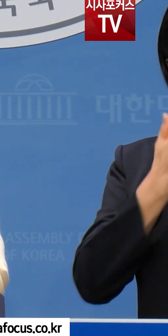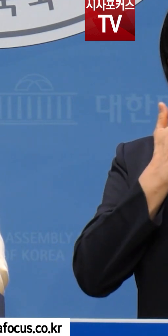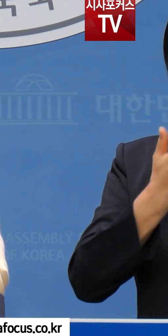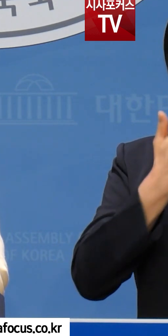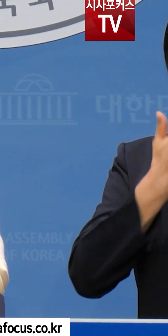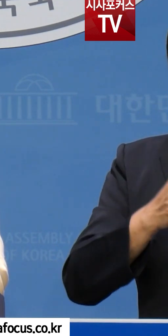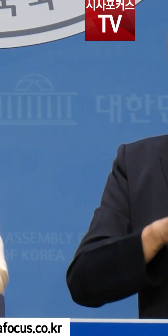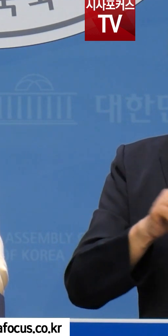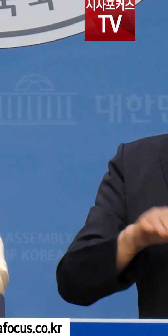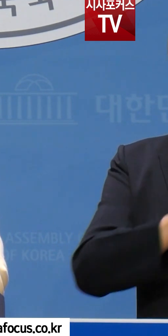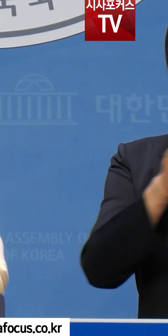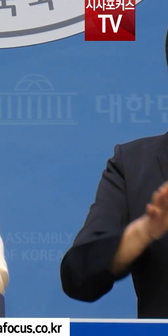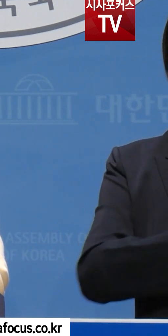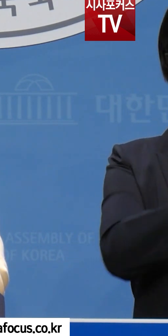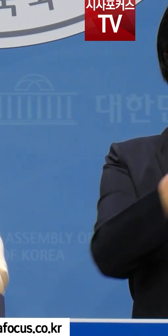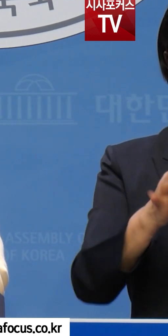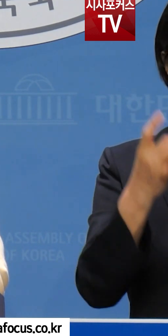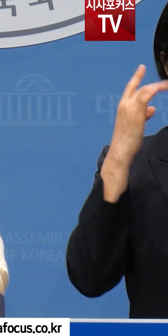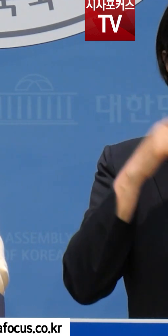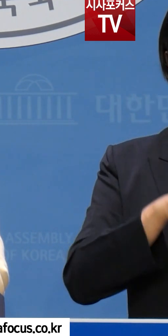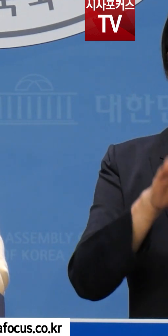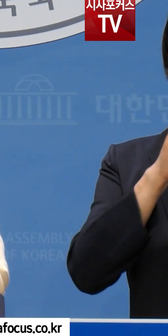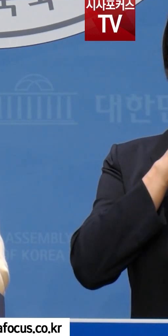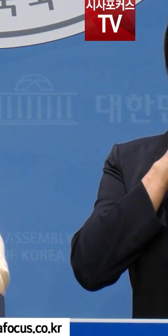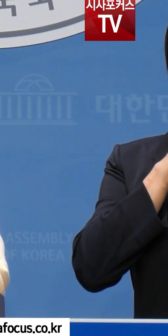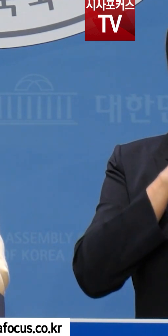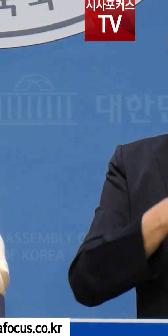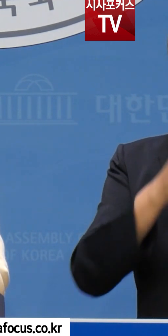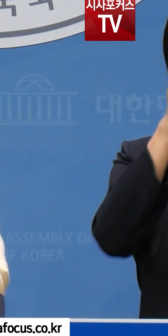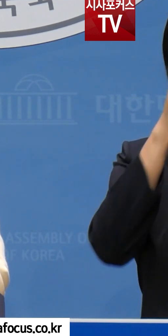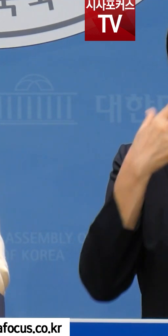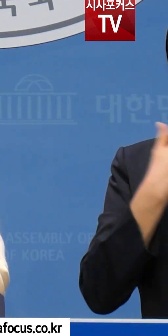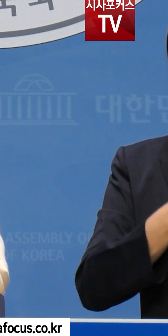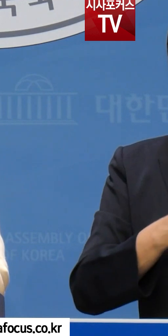것이 가정경제의 원리겠지만